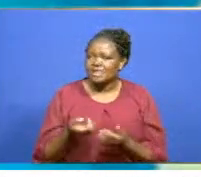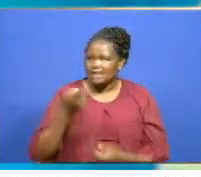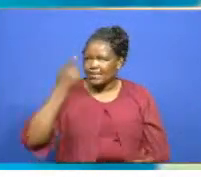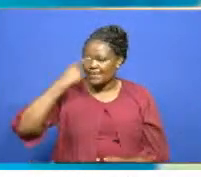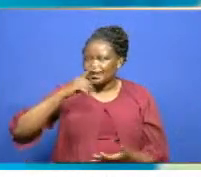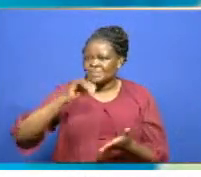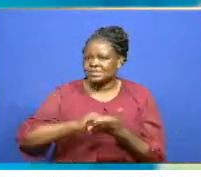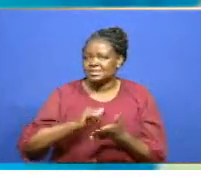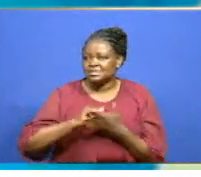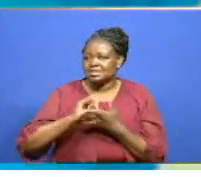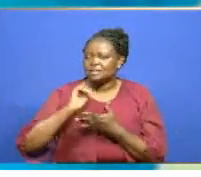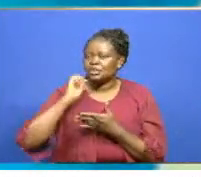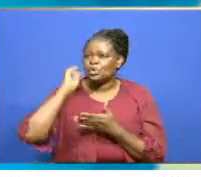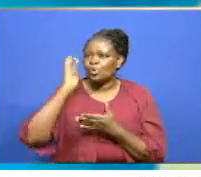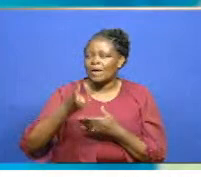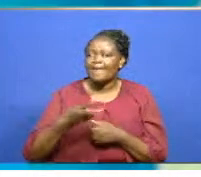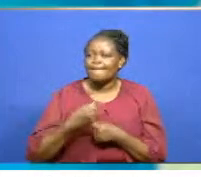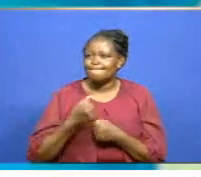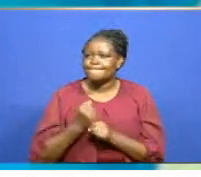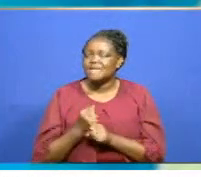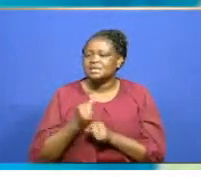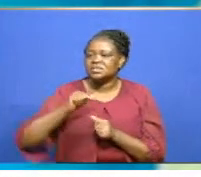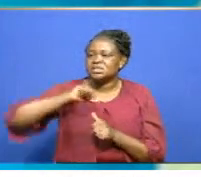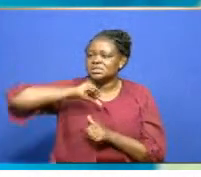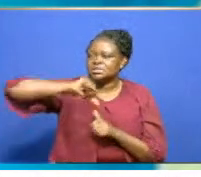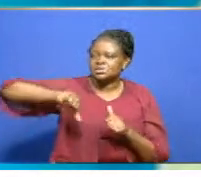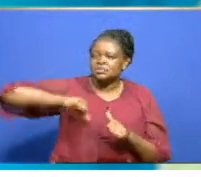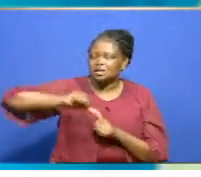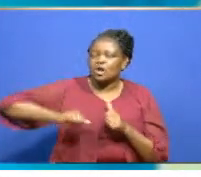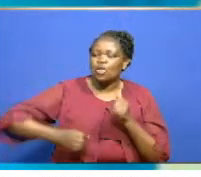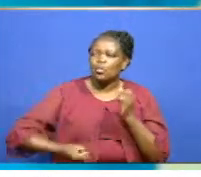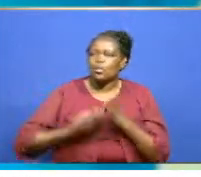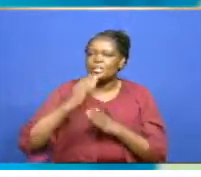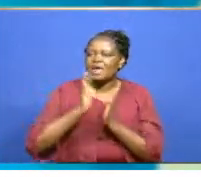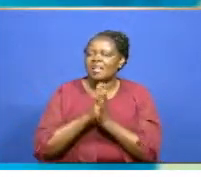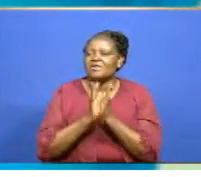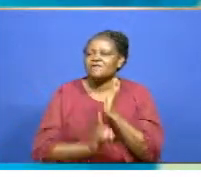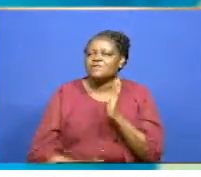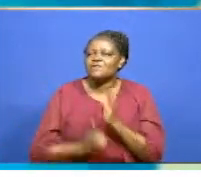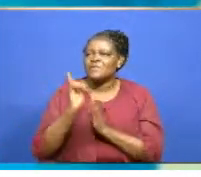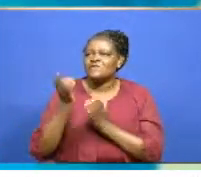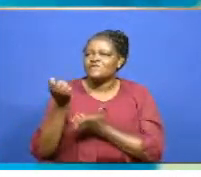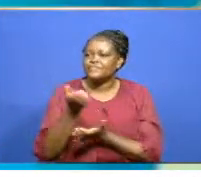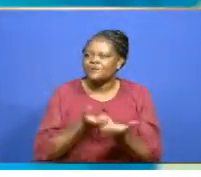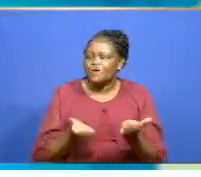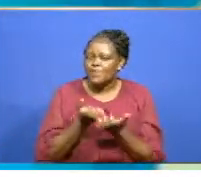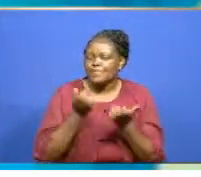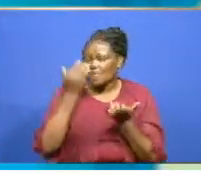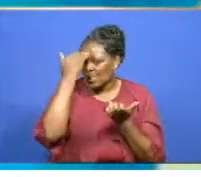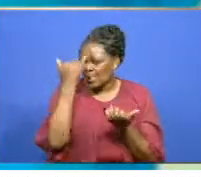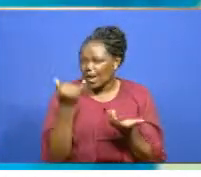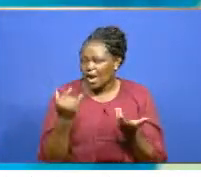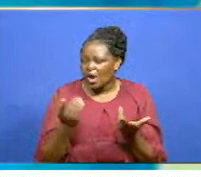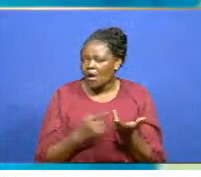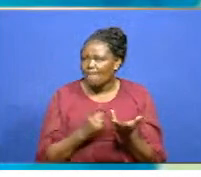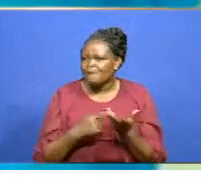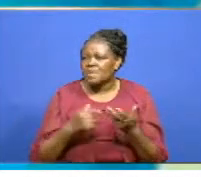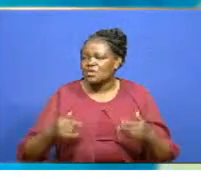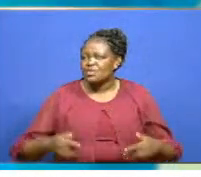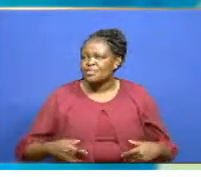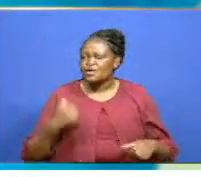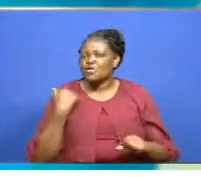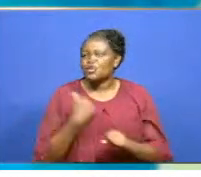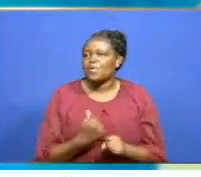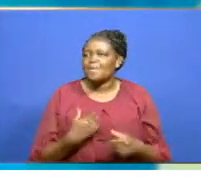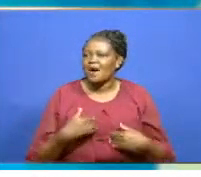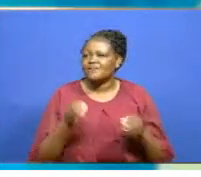ambazo zitatengeneza turnaround growth and development ya economy, kwa sababu how many young people hawana kazi kwa wakati huu?